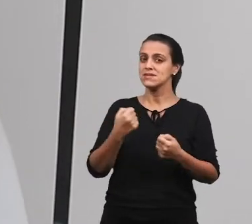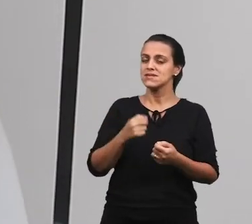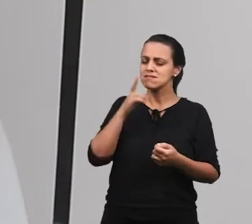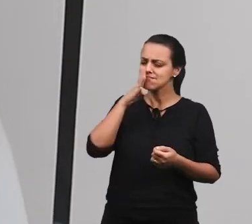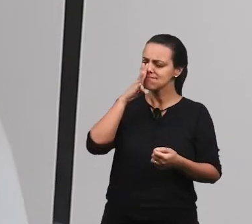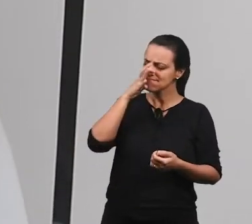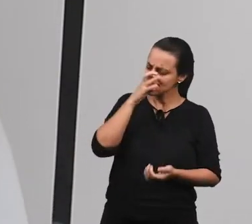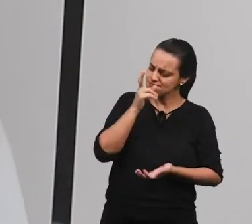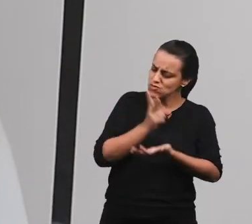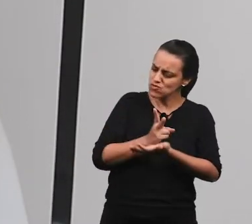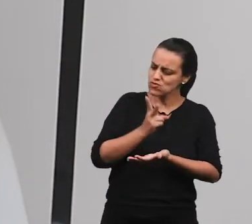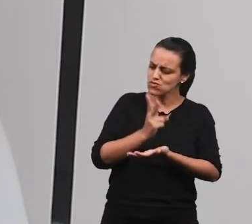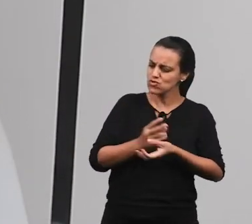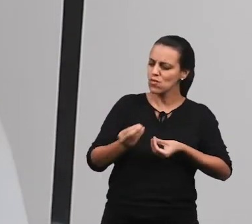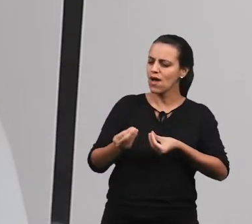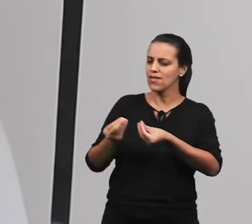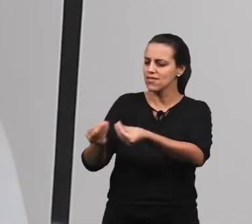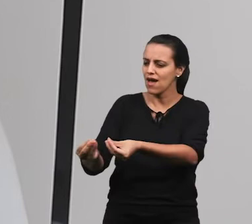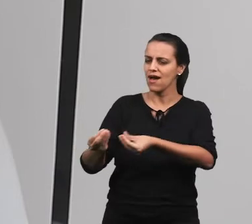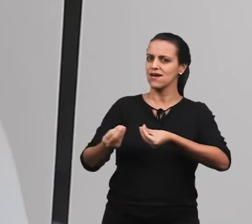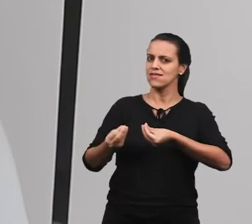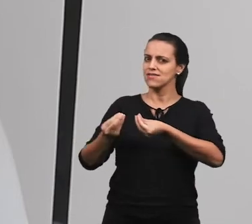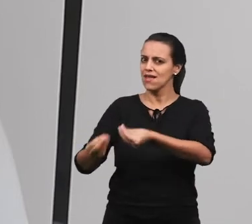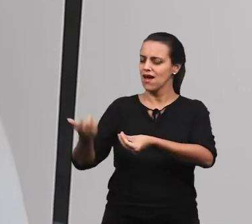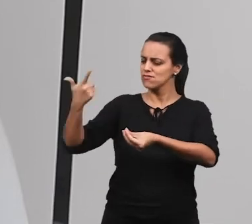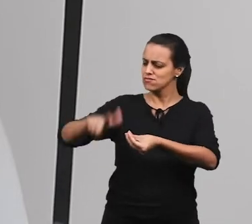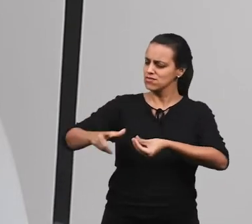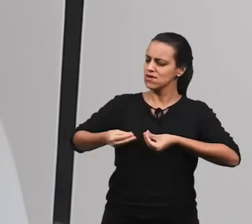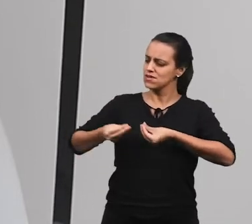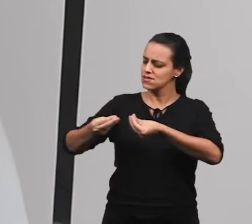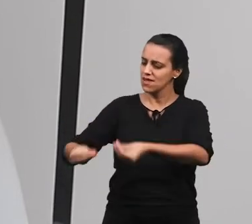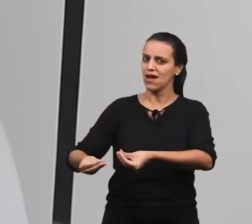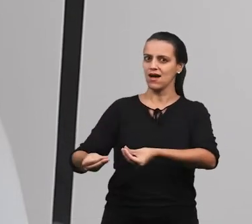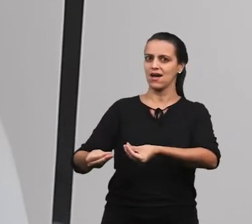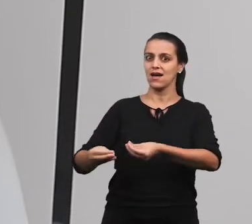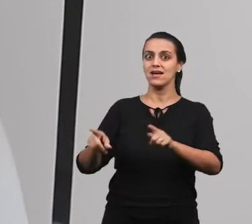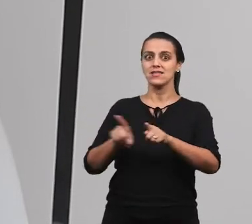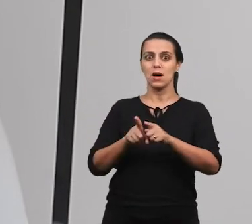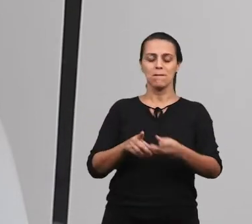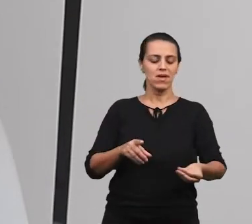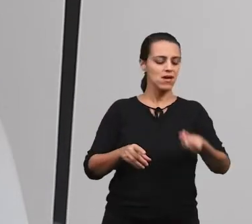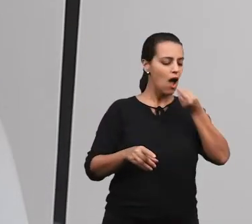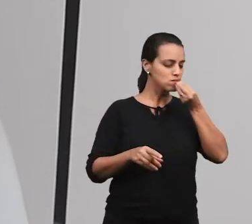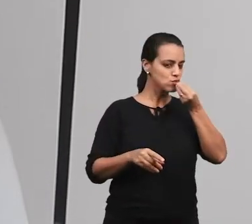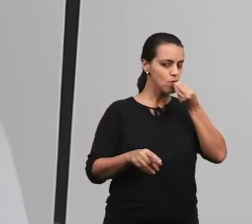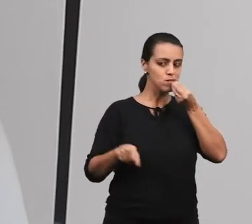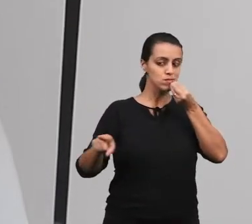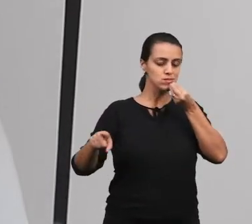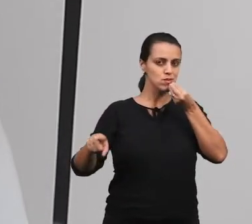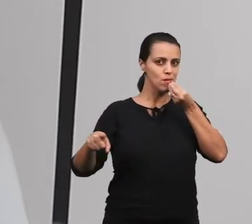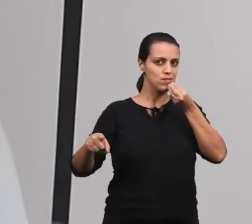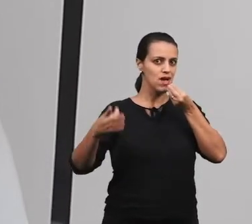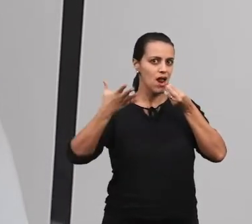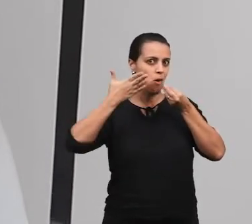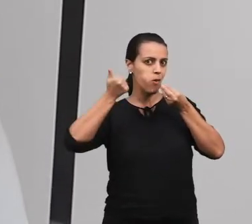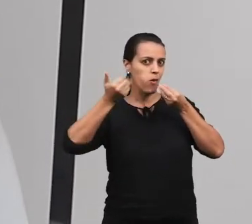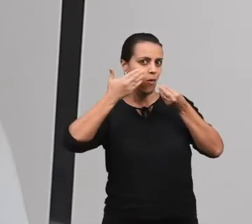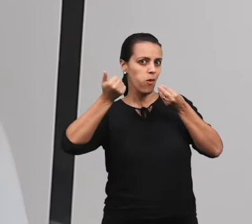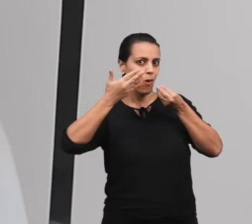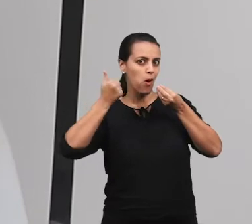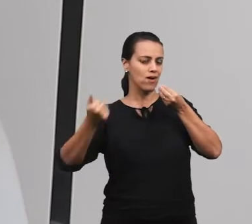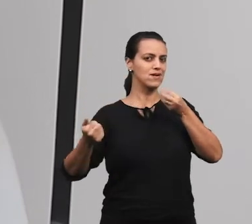Мы должны продолжать предлагать, продолжать на нашем примере показывать ребенку, чтобы этот